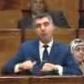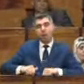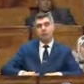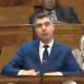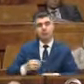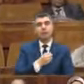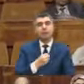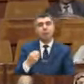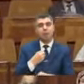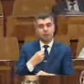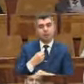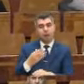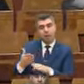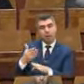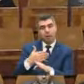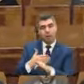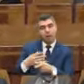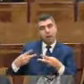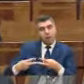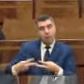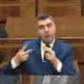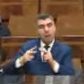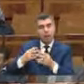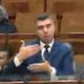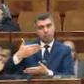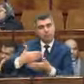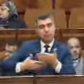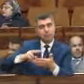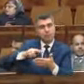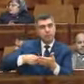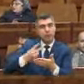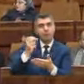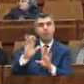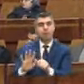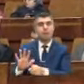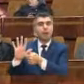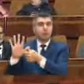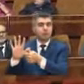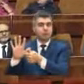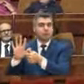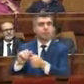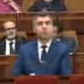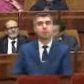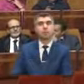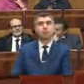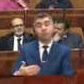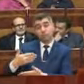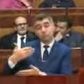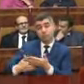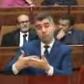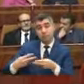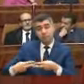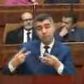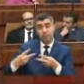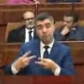اللي تكلمتوا عليه بتاريخ 14 يناير 2016، ولكن للأسف الشديد هذاك القرار ما